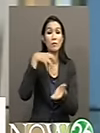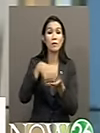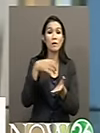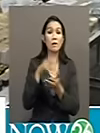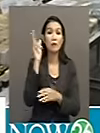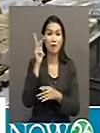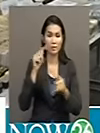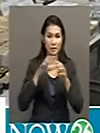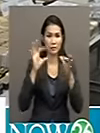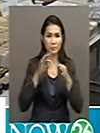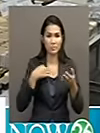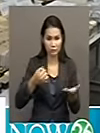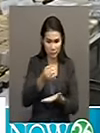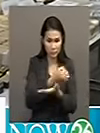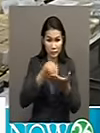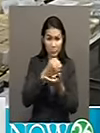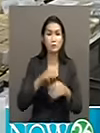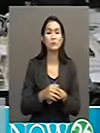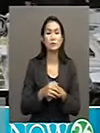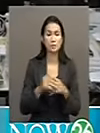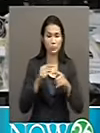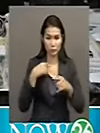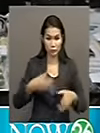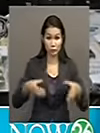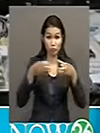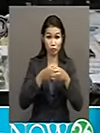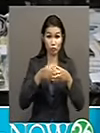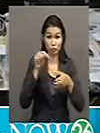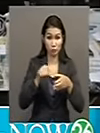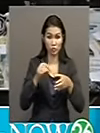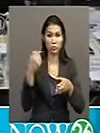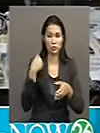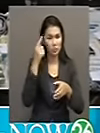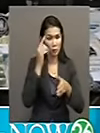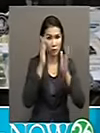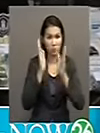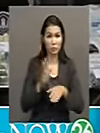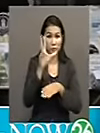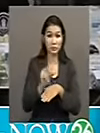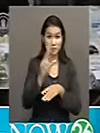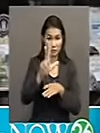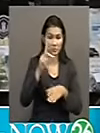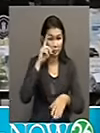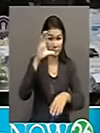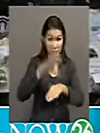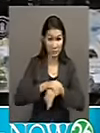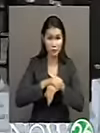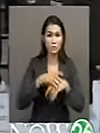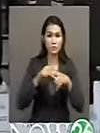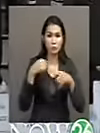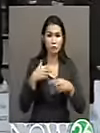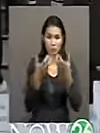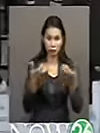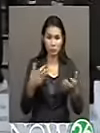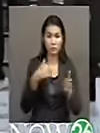จับกุมขบวนการยาเสพติดรายใหญ่ค่ะโดยแก๊งยาเสพติดนี้นะคะมีทั้งหมด33รายที่ถูกจับกุมได้พร้อมของกล